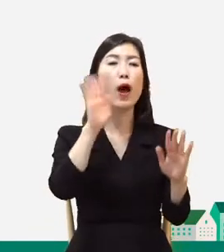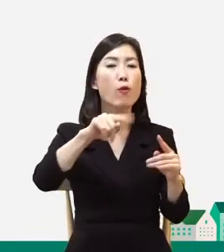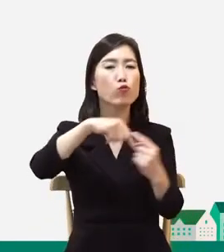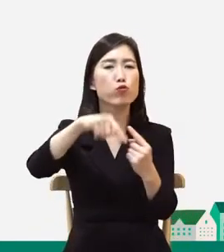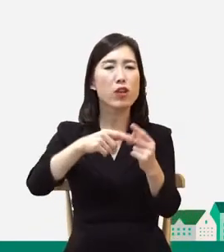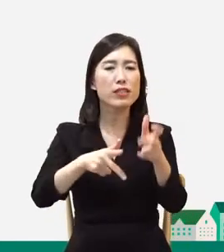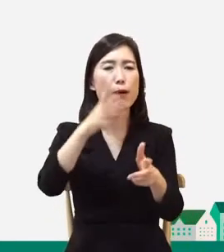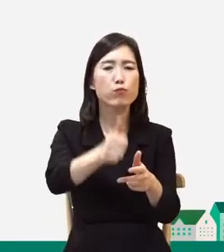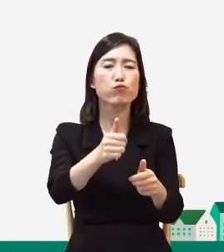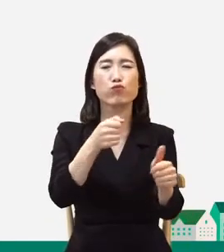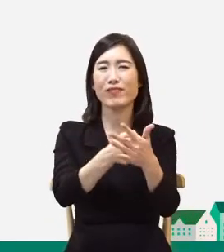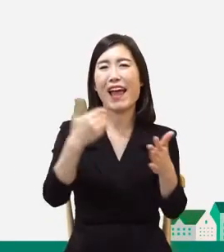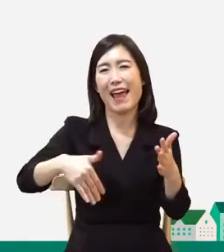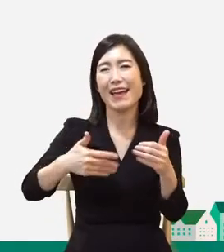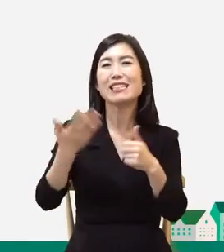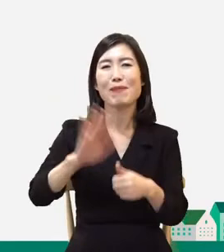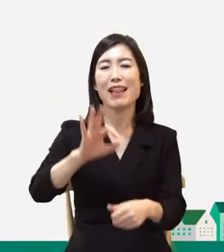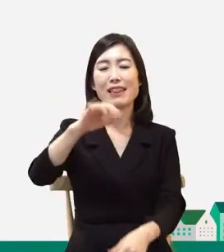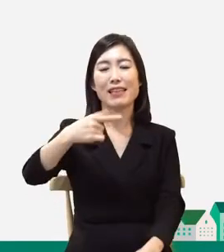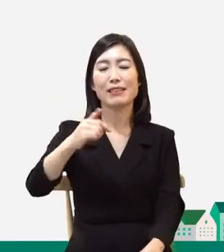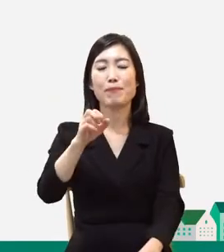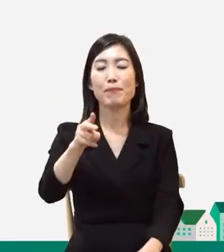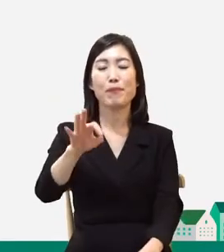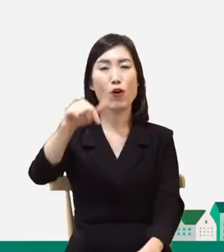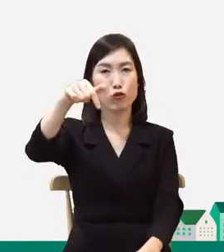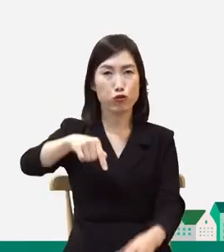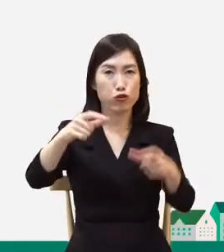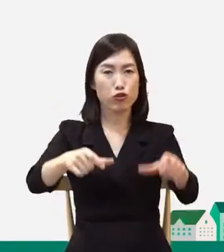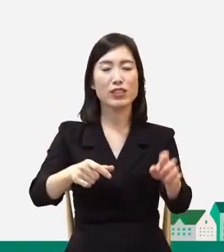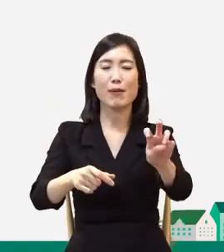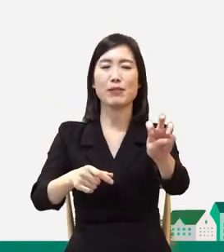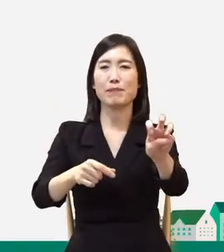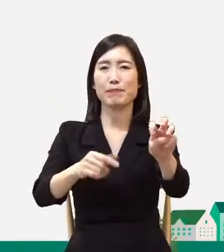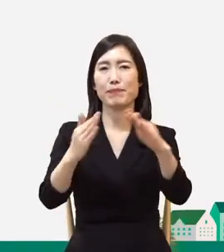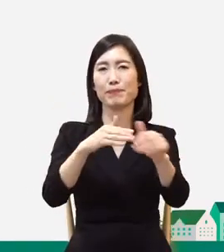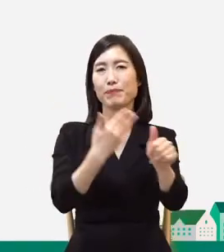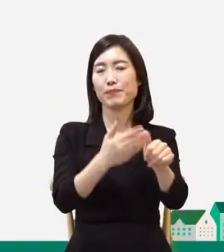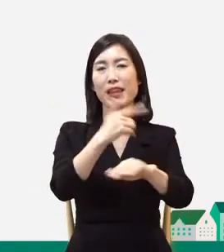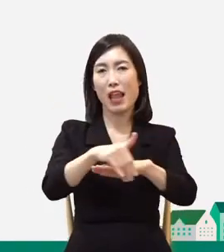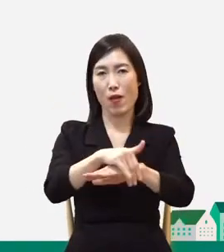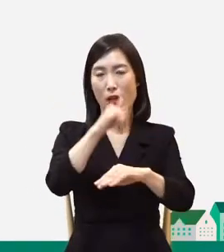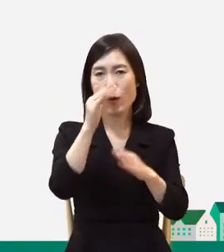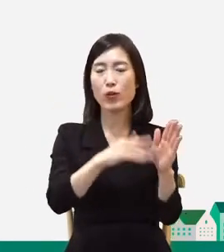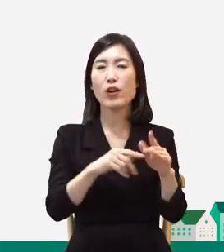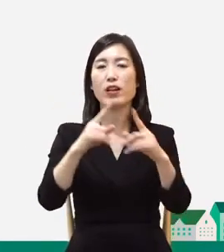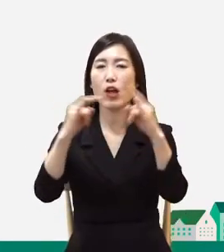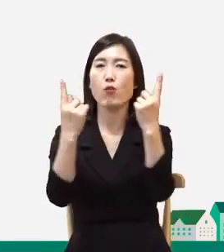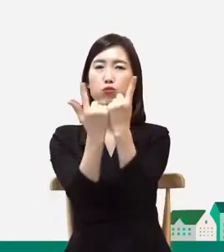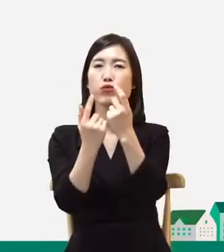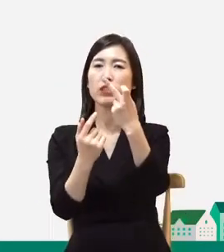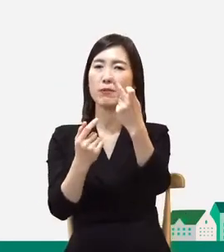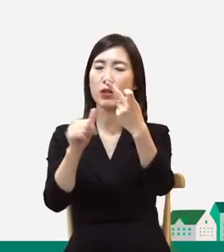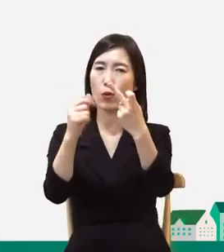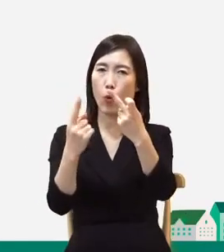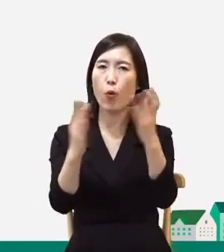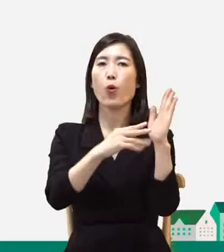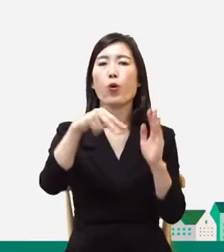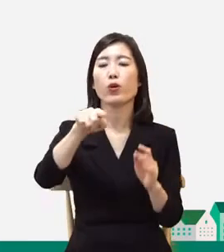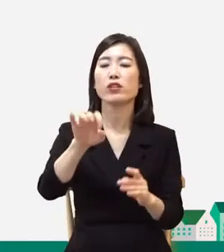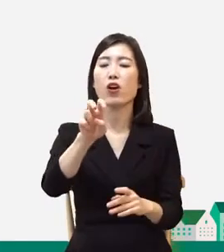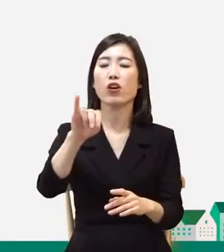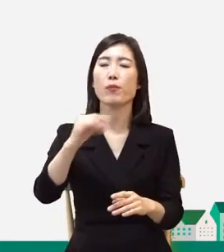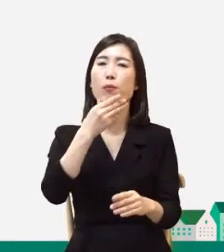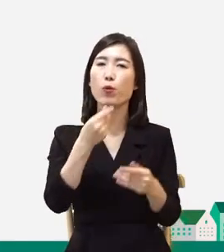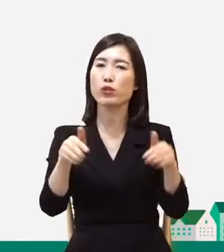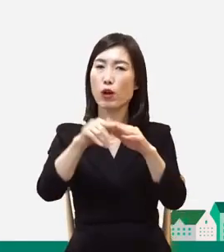운영사업자가 정해지진 않았지만 은평구에 30호가 개소할 예정이고요. 인강재단이 운영할 성북구 12호, 성민복지관이